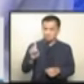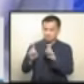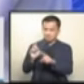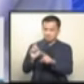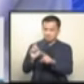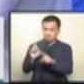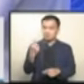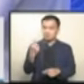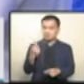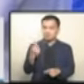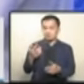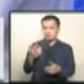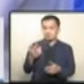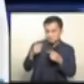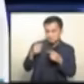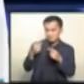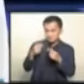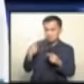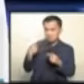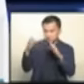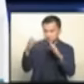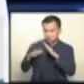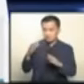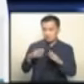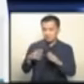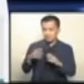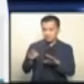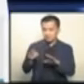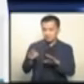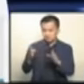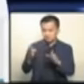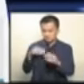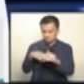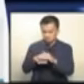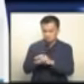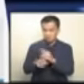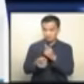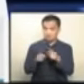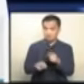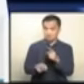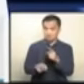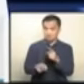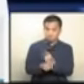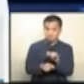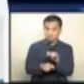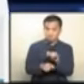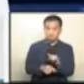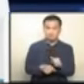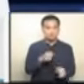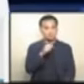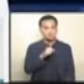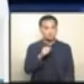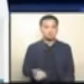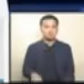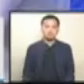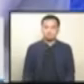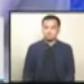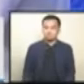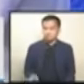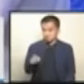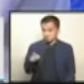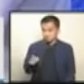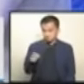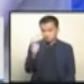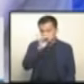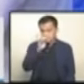lang. Nagbabakasakali lang, baka may problema dyan. Buksan mo at papasok kami, anong nangyari? Ganon, parang ganon. So, hinanapan mo sila